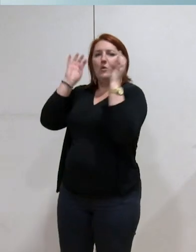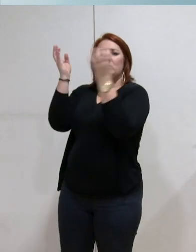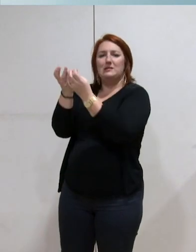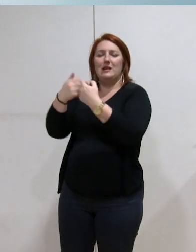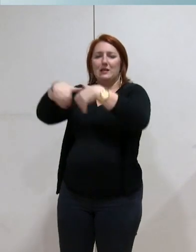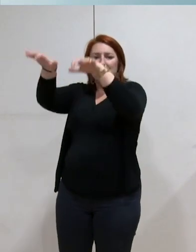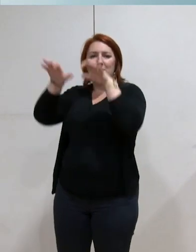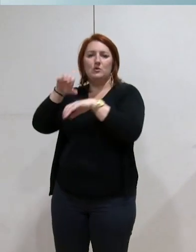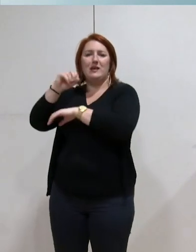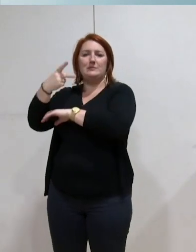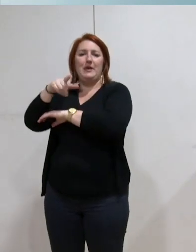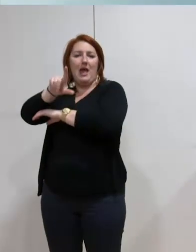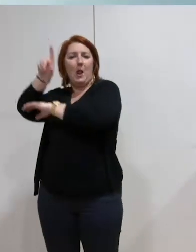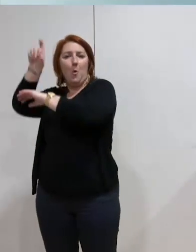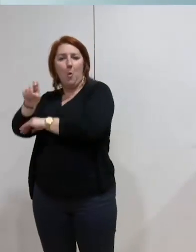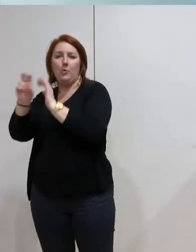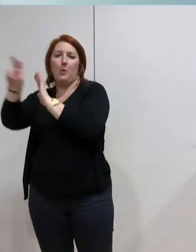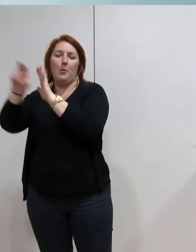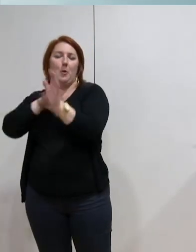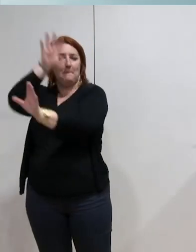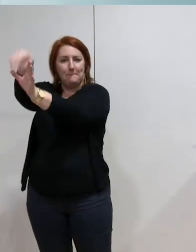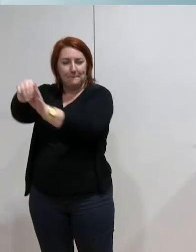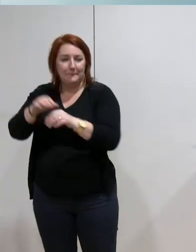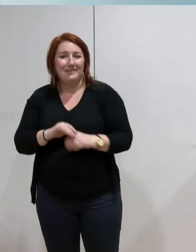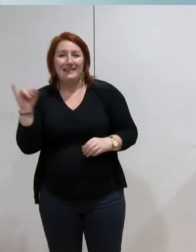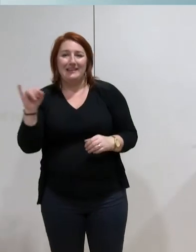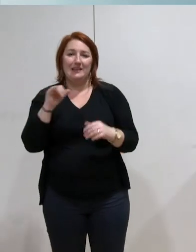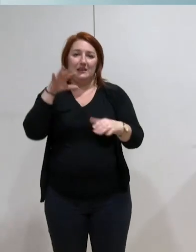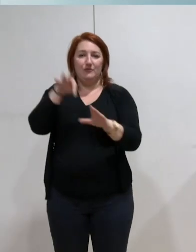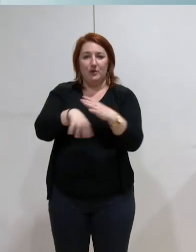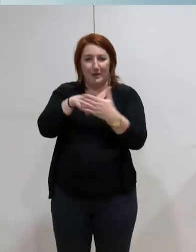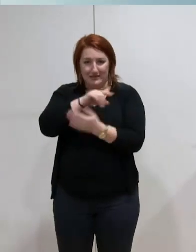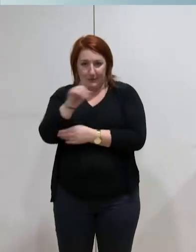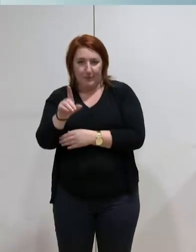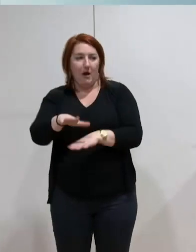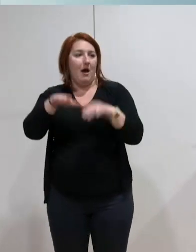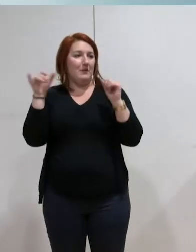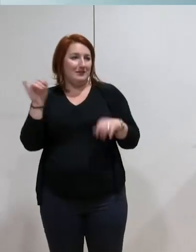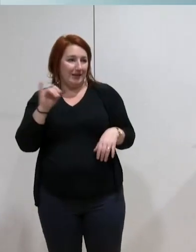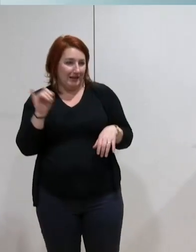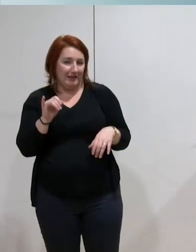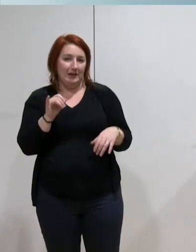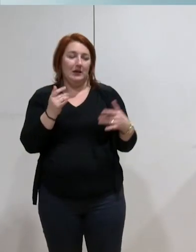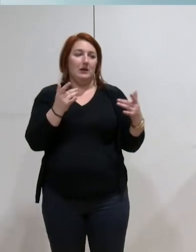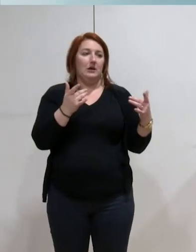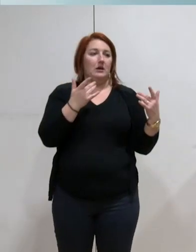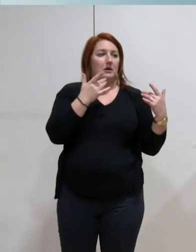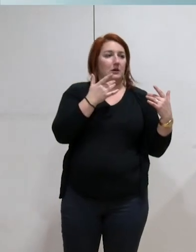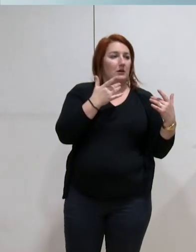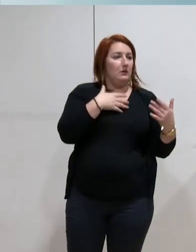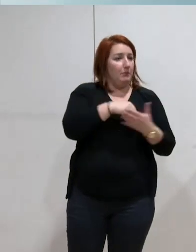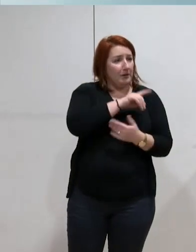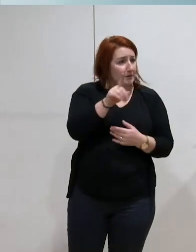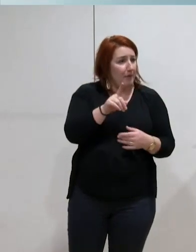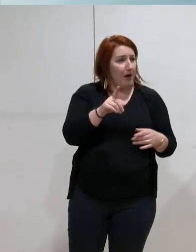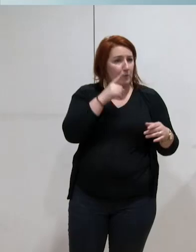de Grenoble qui ne prend pas part au vote qui s'abstient prend pas part au vote